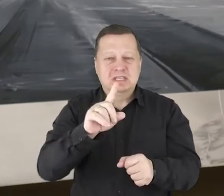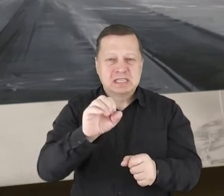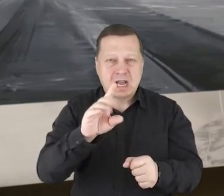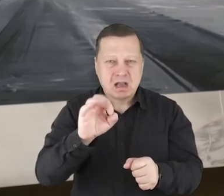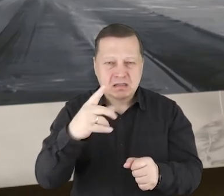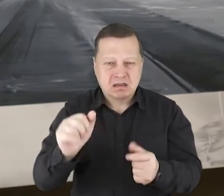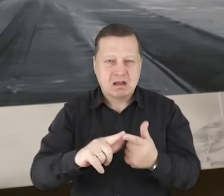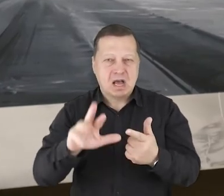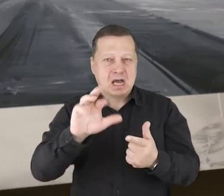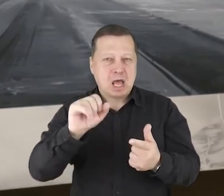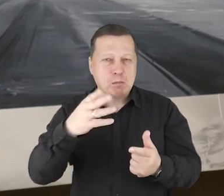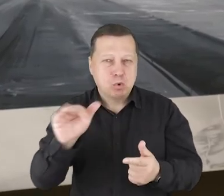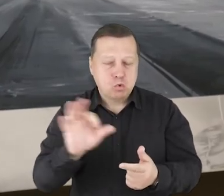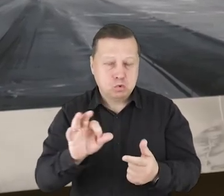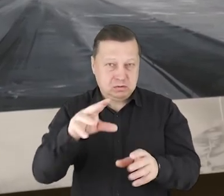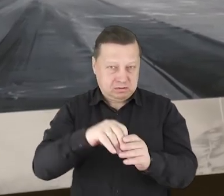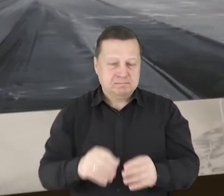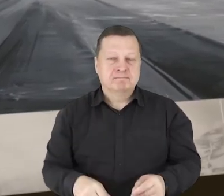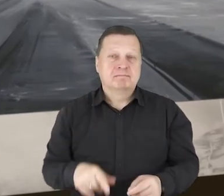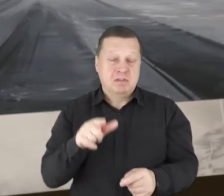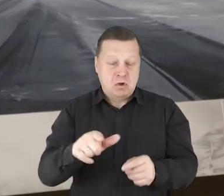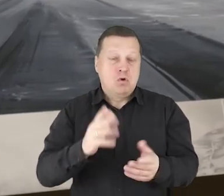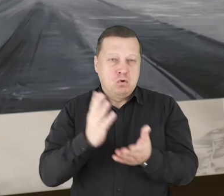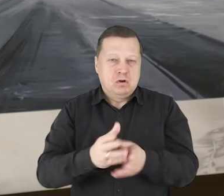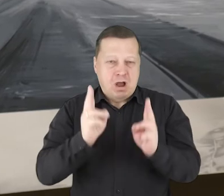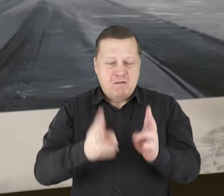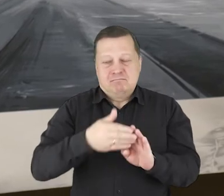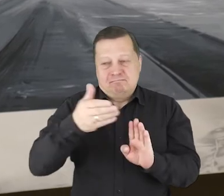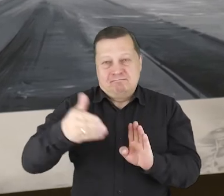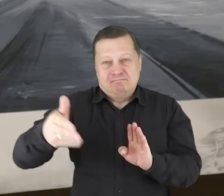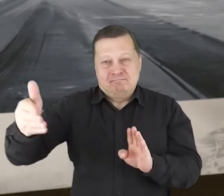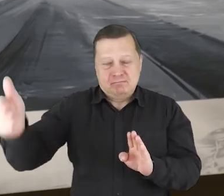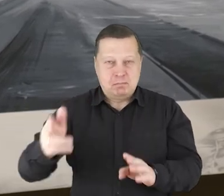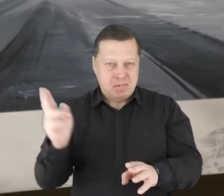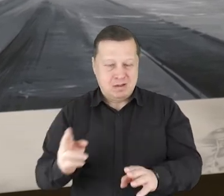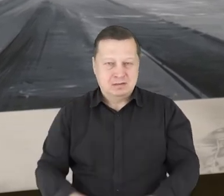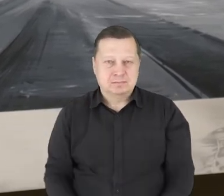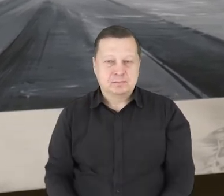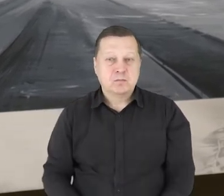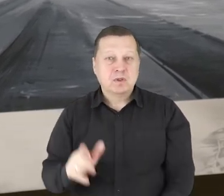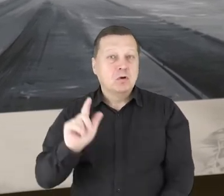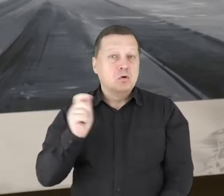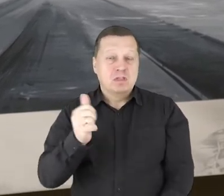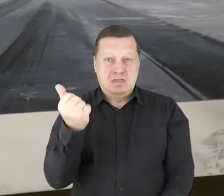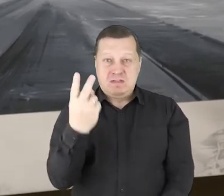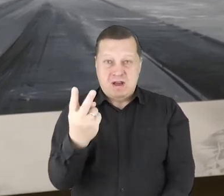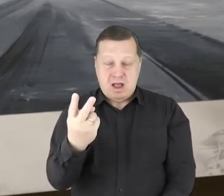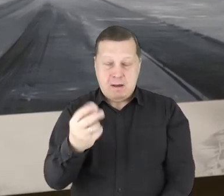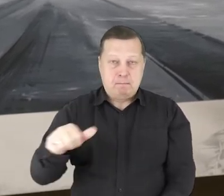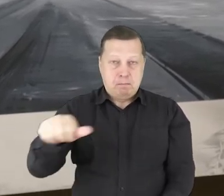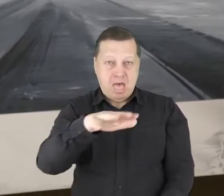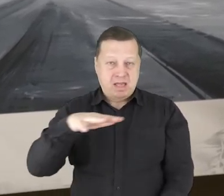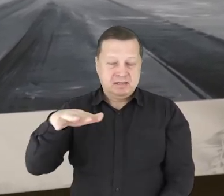rebus stają się taką regułą odbioru tego malarstwa. Szczególnie dwa